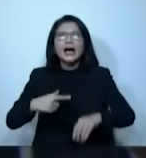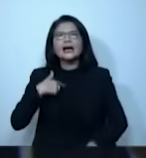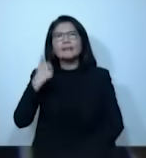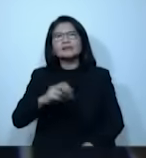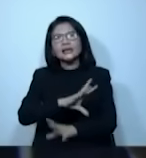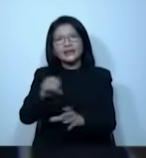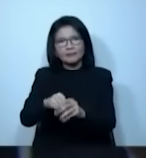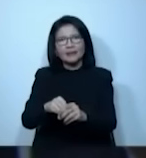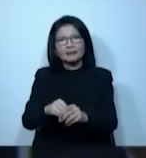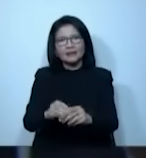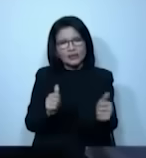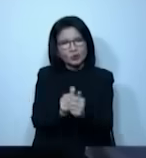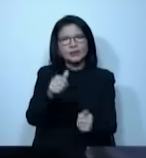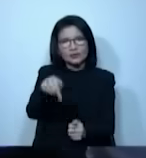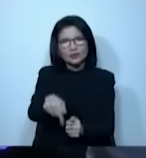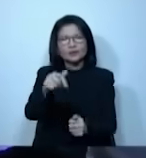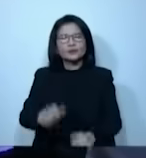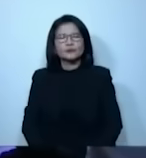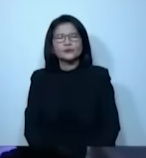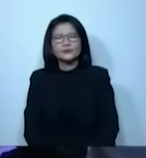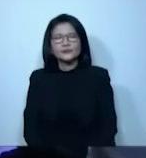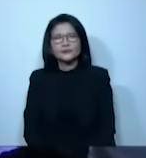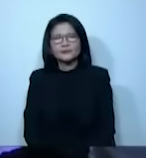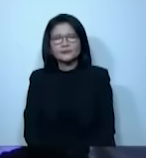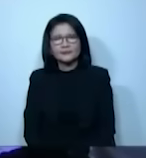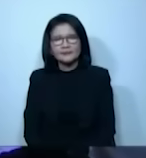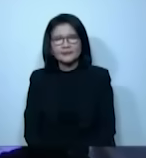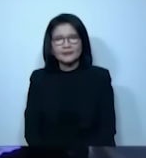terlibat di dalamnya baik